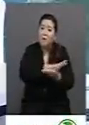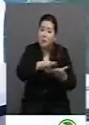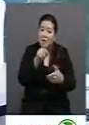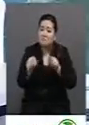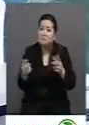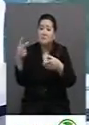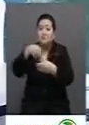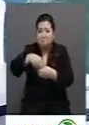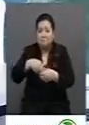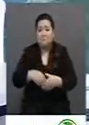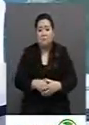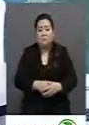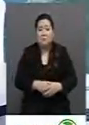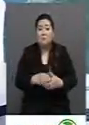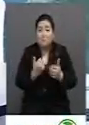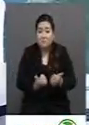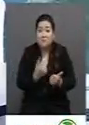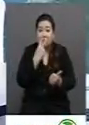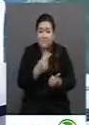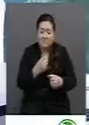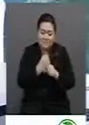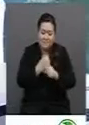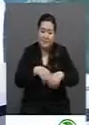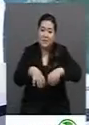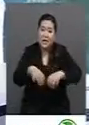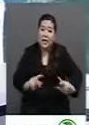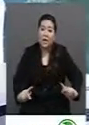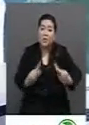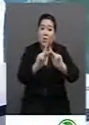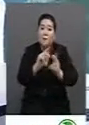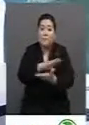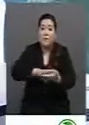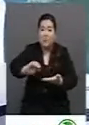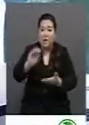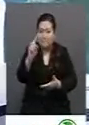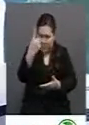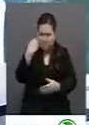าวแล้วกันก็เห็นว่ากำลังคุยเรื่องของการจัดตั้งกระทรวงอุดมศึกษาขึ้นมาด้วย ค่ะเดี๋ยวติดตามกันนะคะสำหรับประเด็นนี้